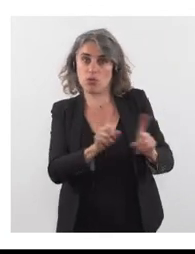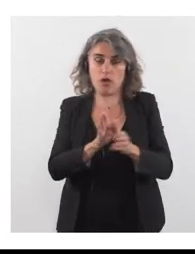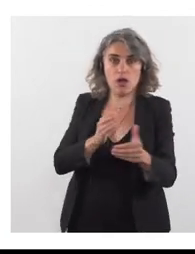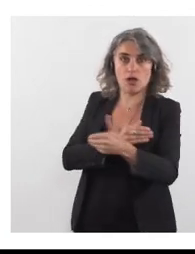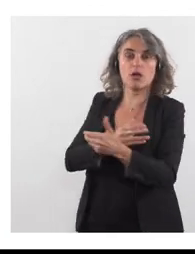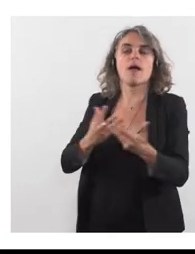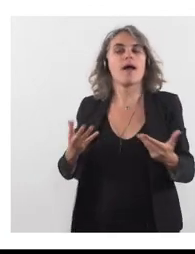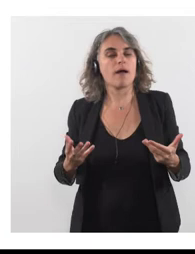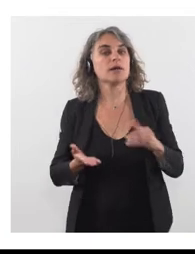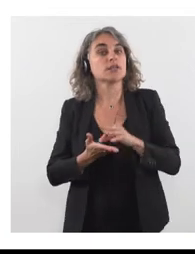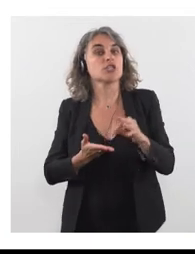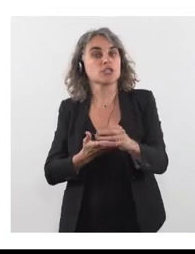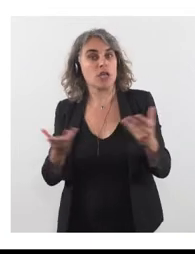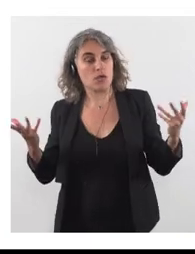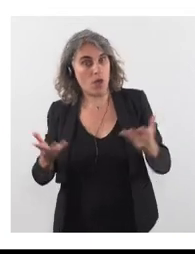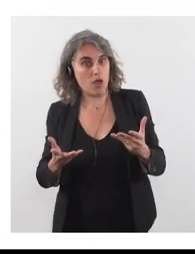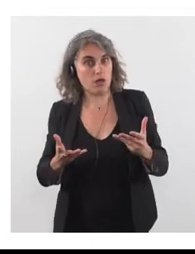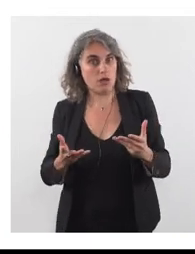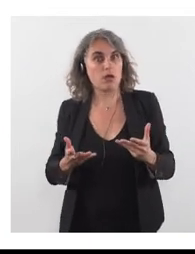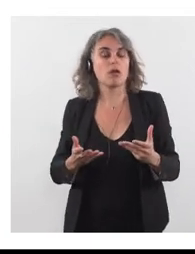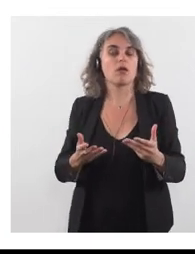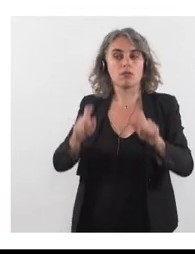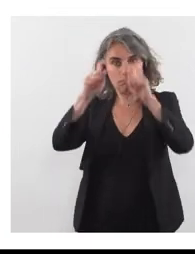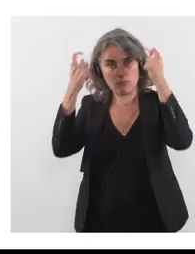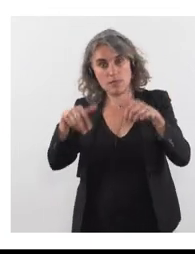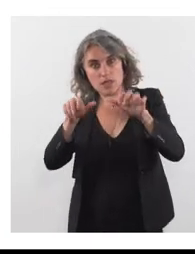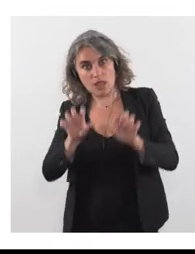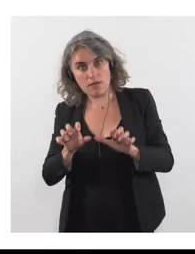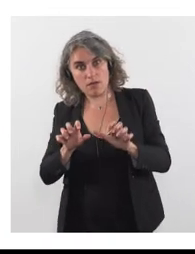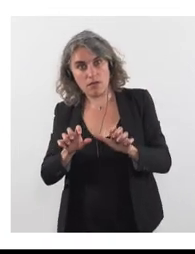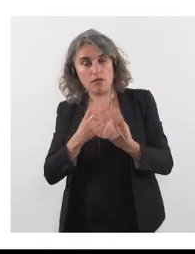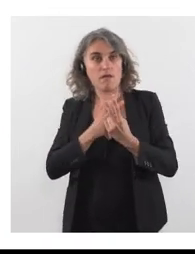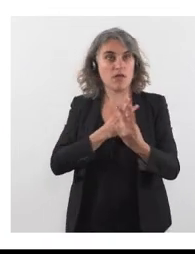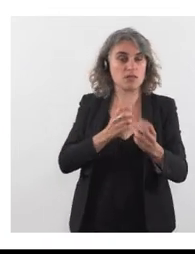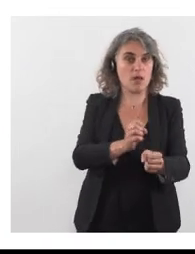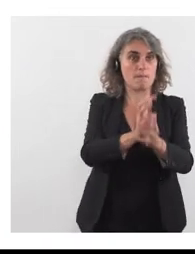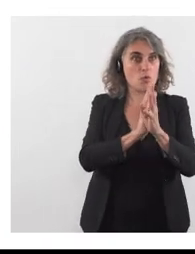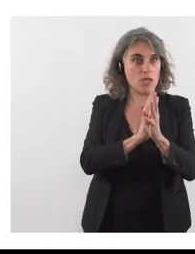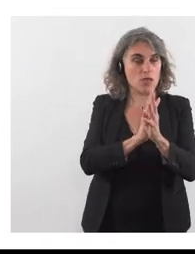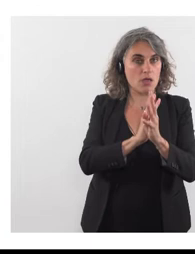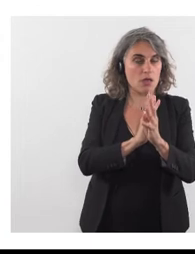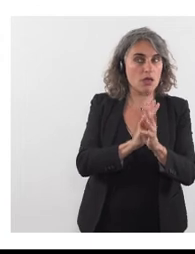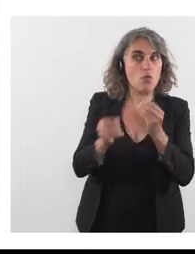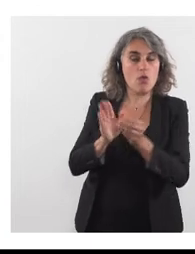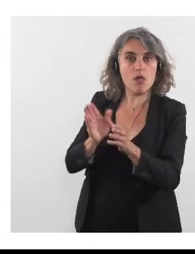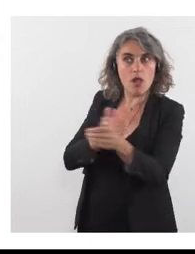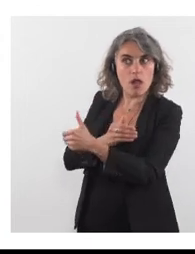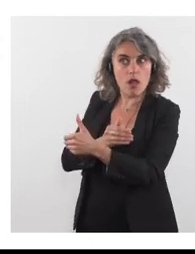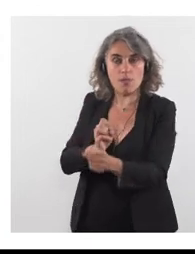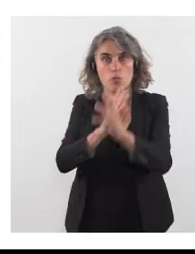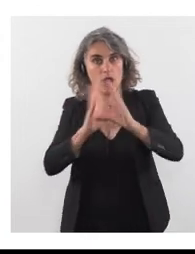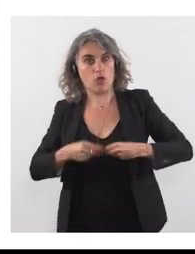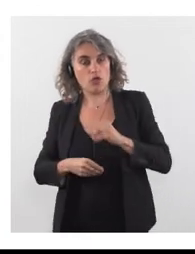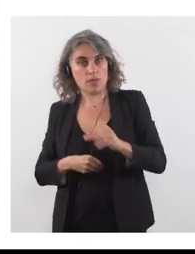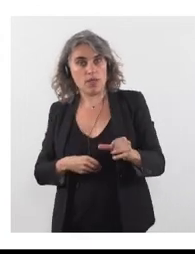stratégique, c'est de savoir est-ce que back-office et fonction publique, il est justifié d'interdire le port des signes convictionnels. Et là aussi, c'est un